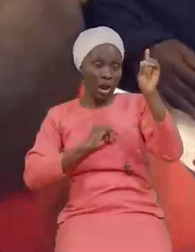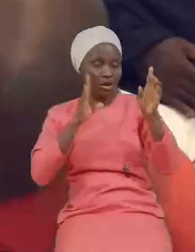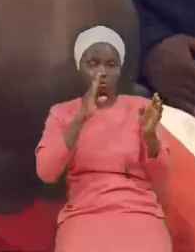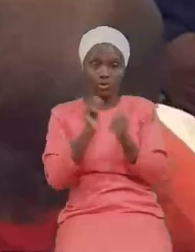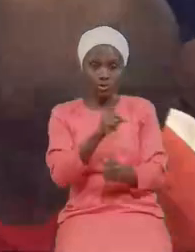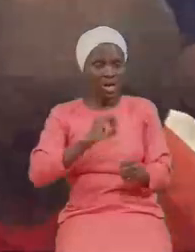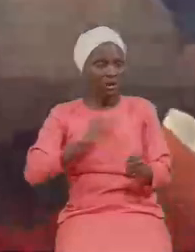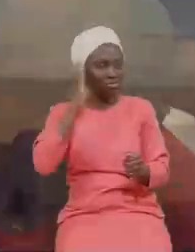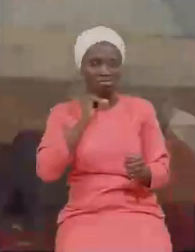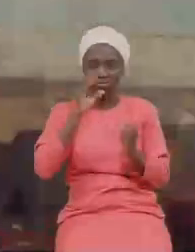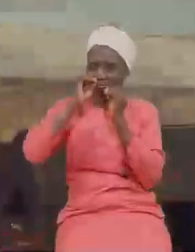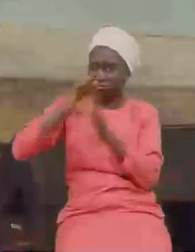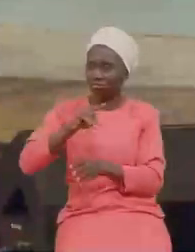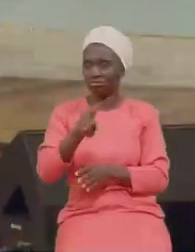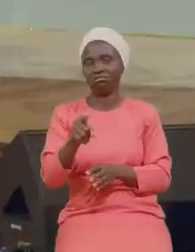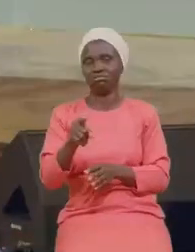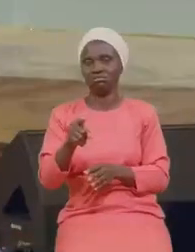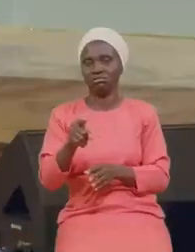je ne t'abandonne